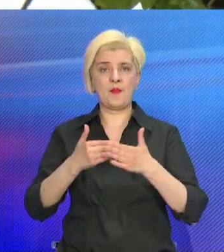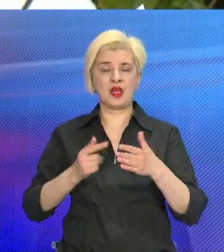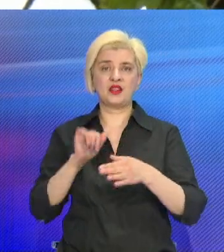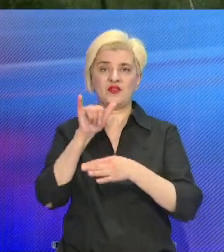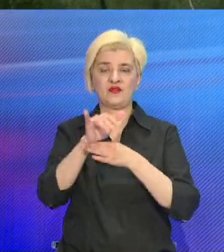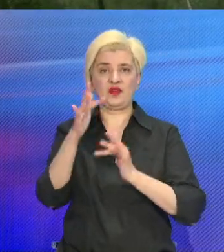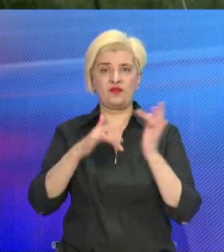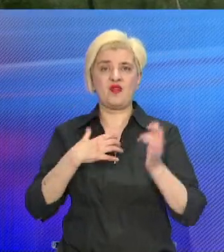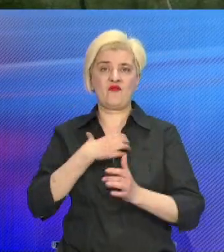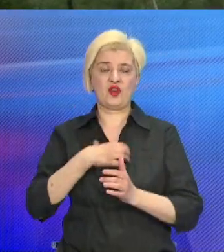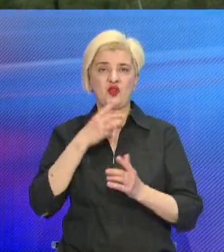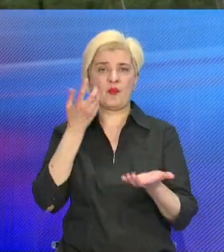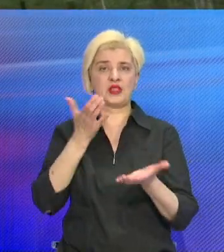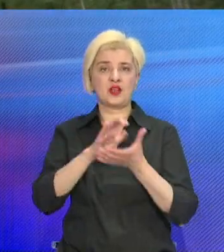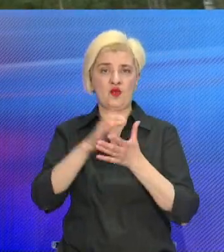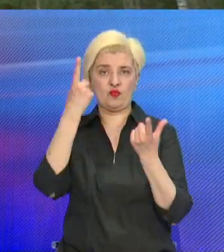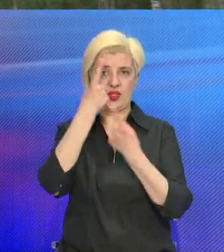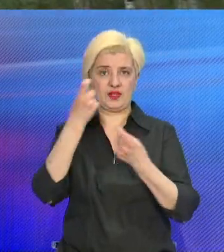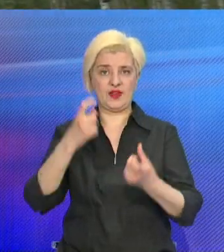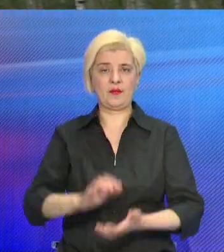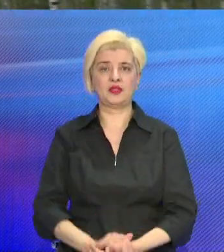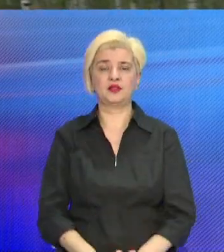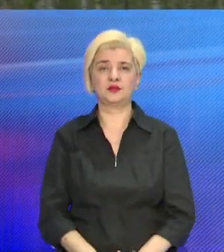познакомиться с актуальной информацией.